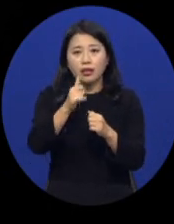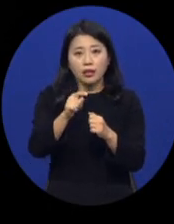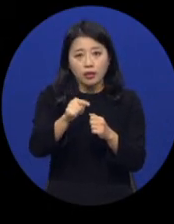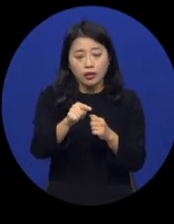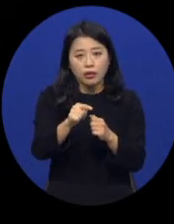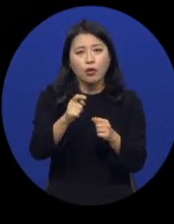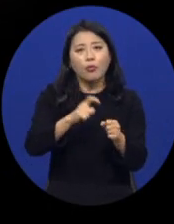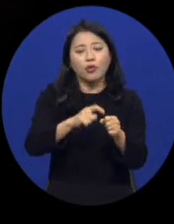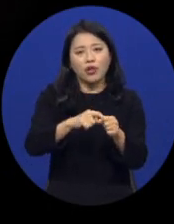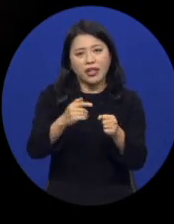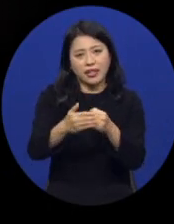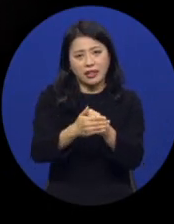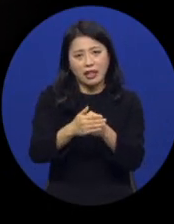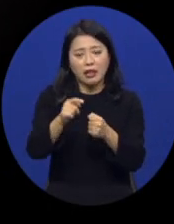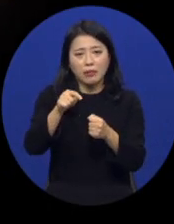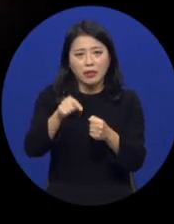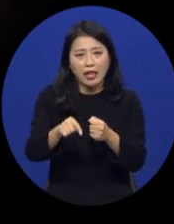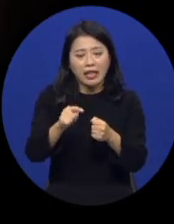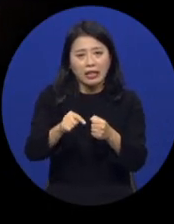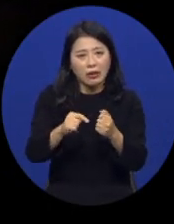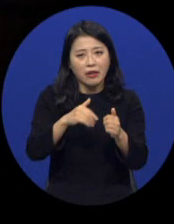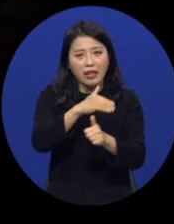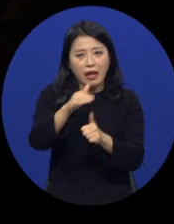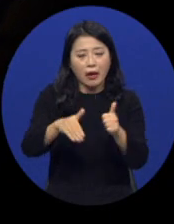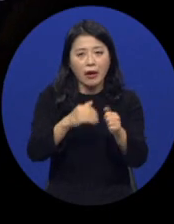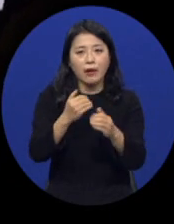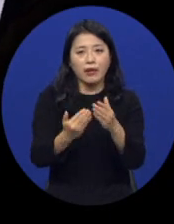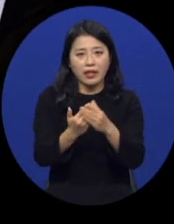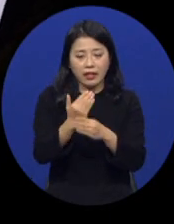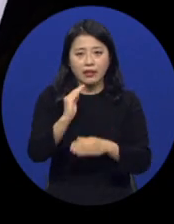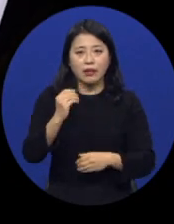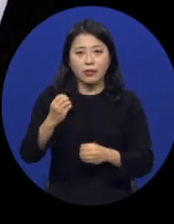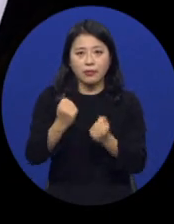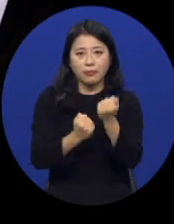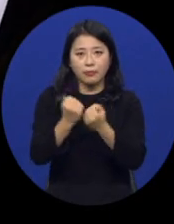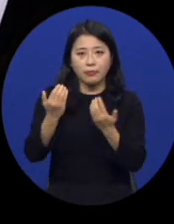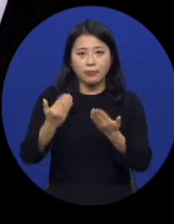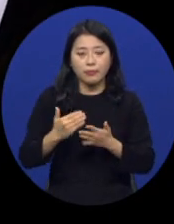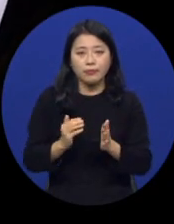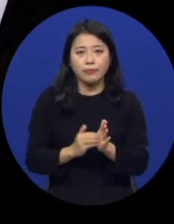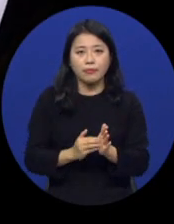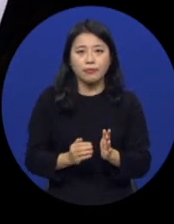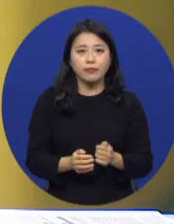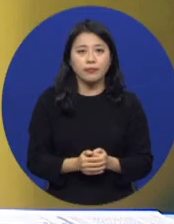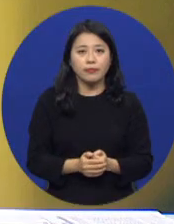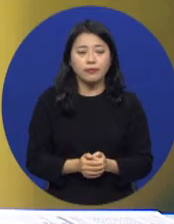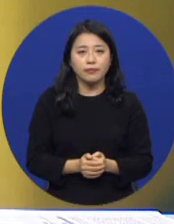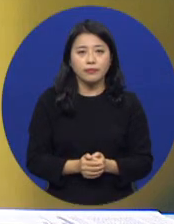자의적이라는 지적이 나오는 것 같다고 해명했습니다 MBC 뉴스 권혁태입니다